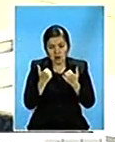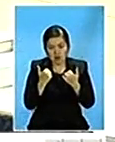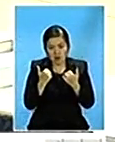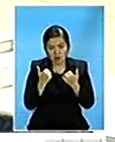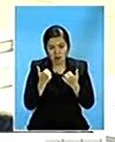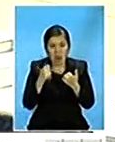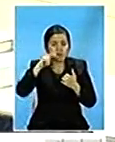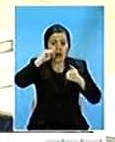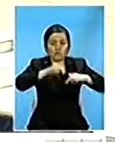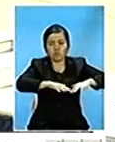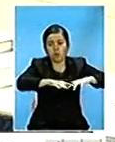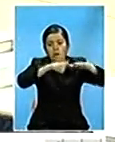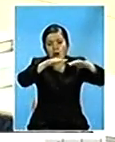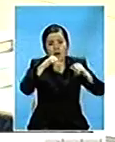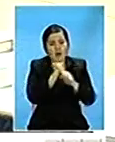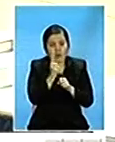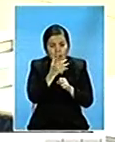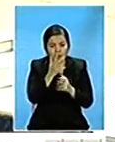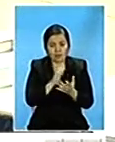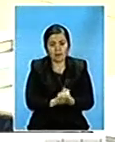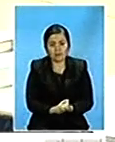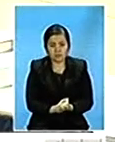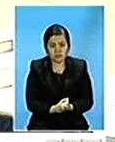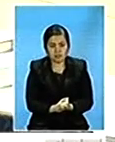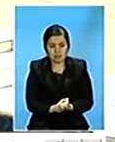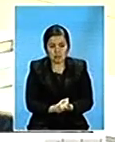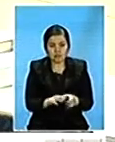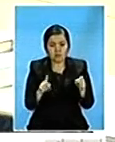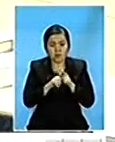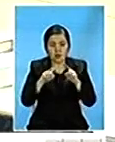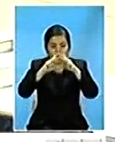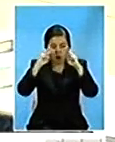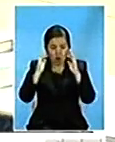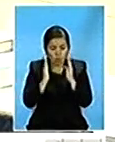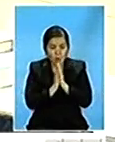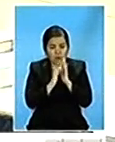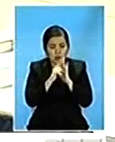ต้องลุยน้ำไปแต่ที่จากไอ้วัดเขาตำบลออกไป